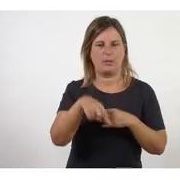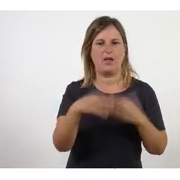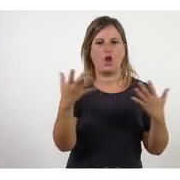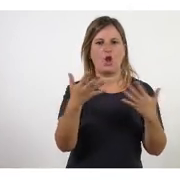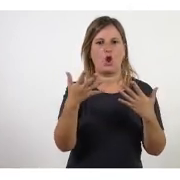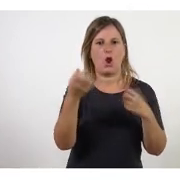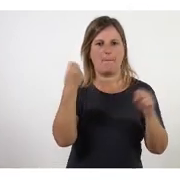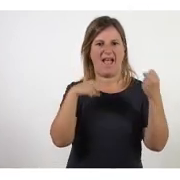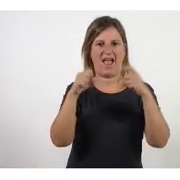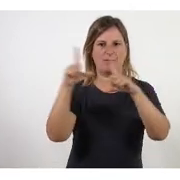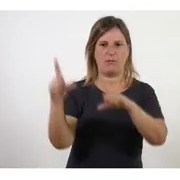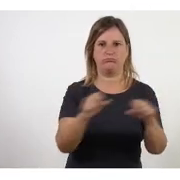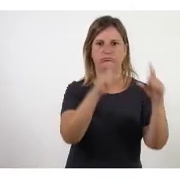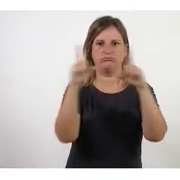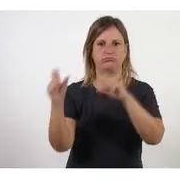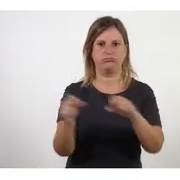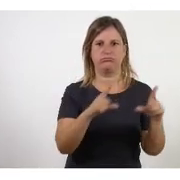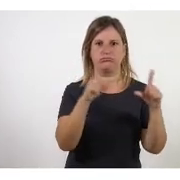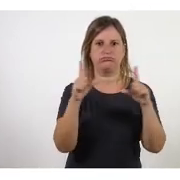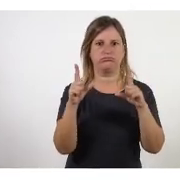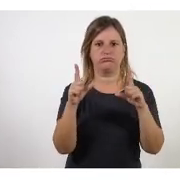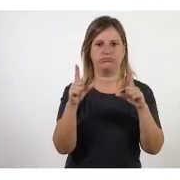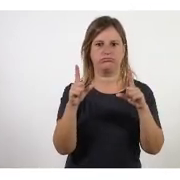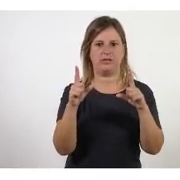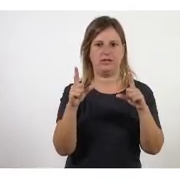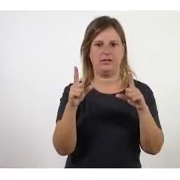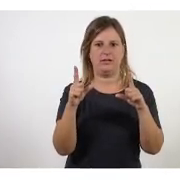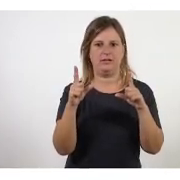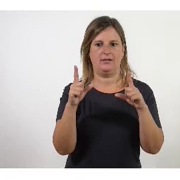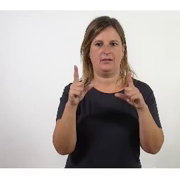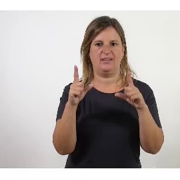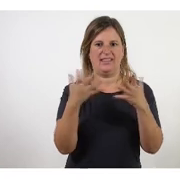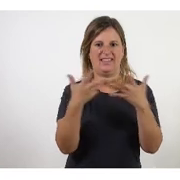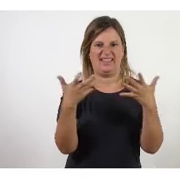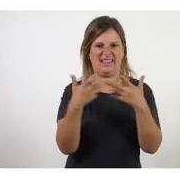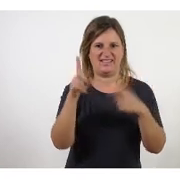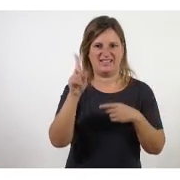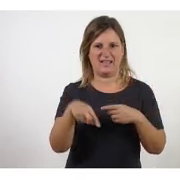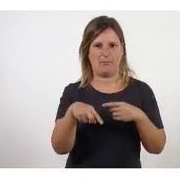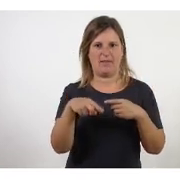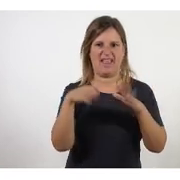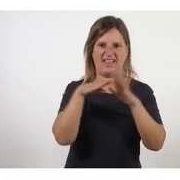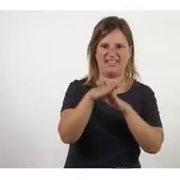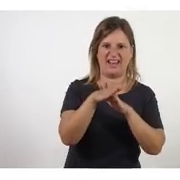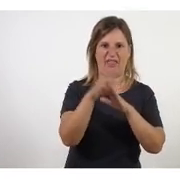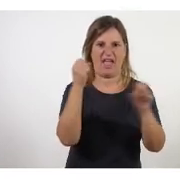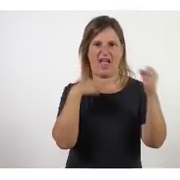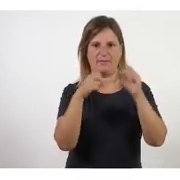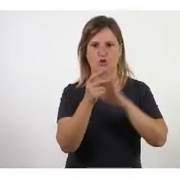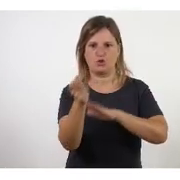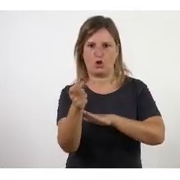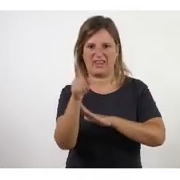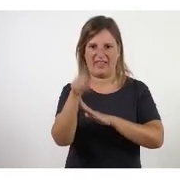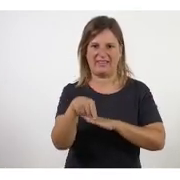animar aquests clips, vale? A través d'aquests clips, aquests textos, d'entrada, animació d'entrada, animació de